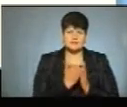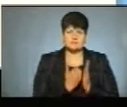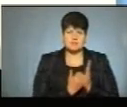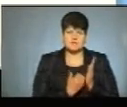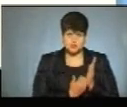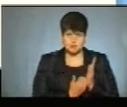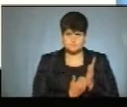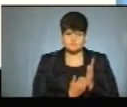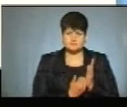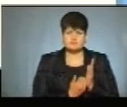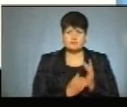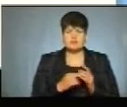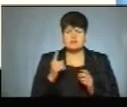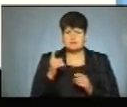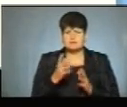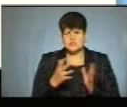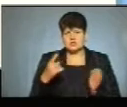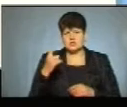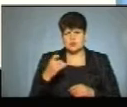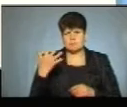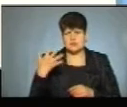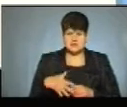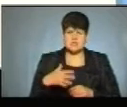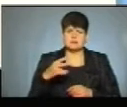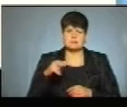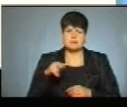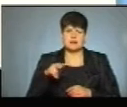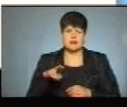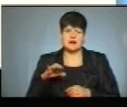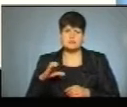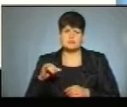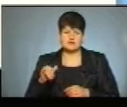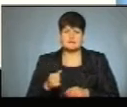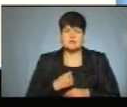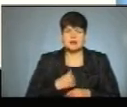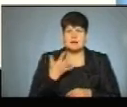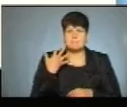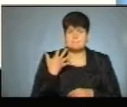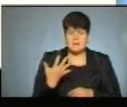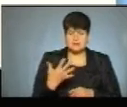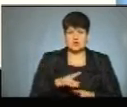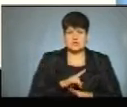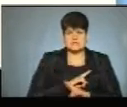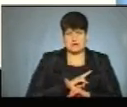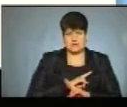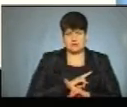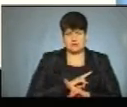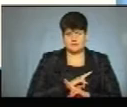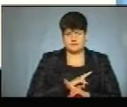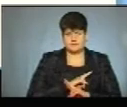є там більше 150 пластунів. На жаль, п'ятеро пластунів загинуло